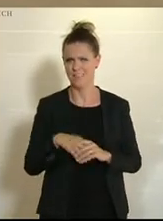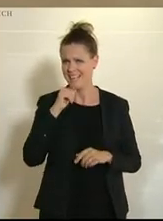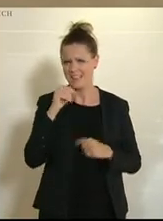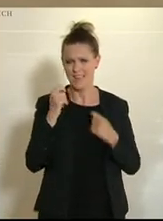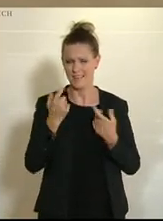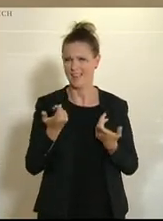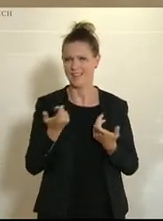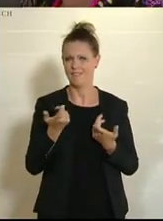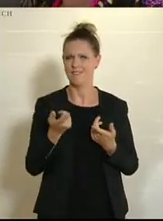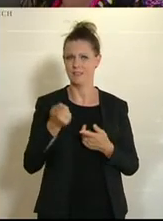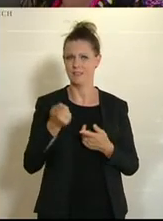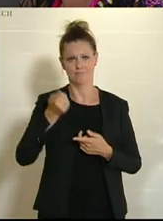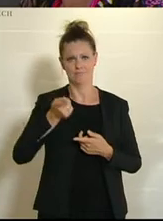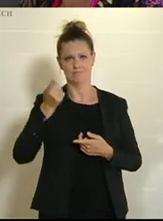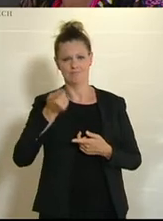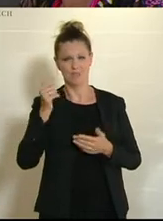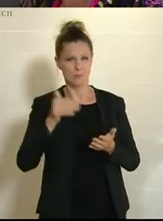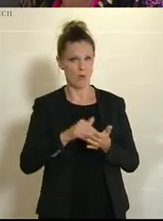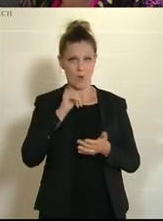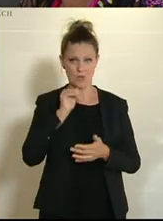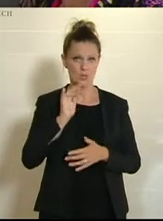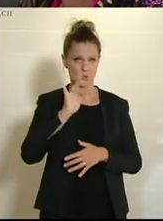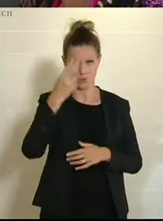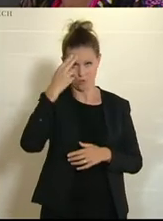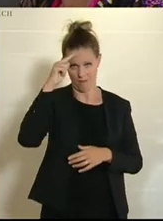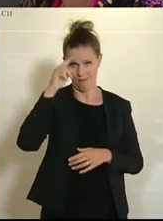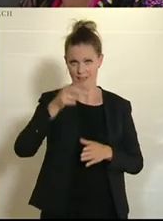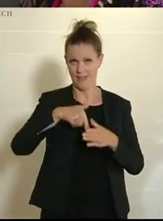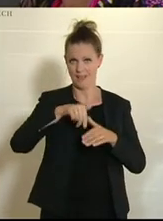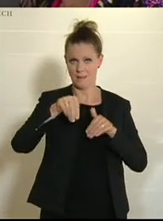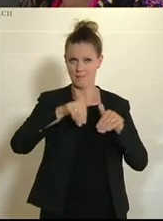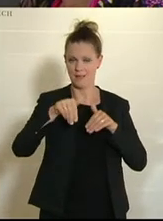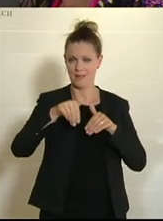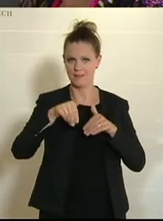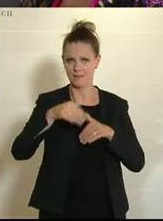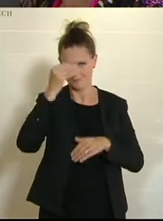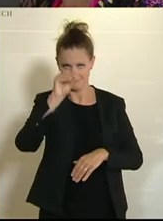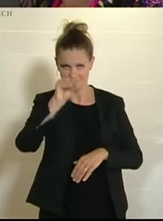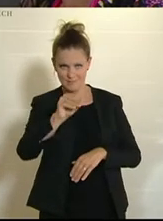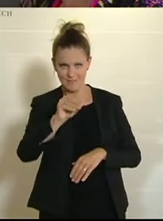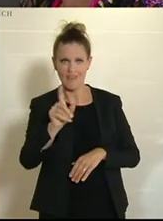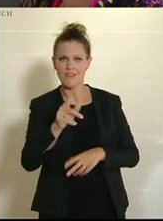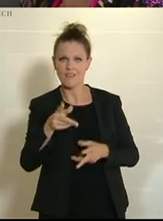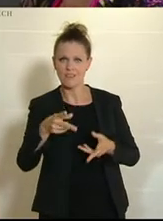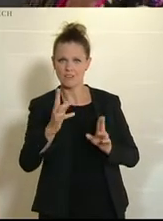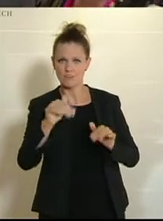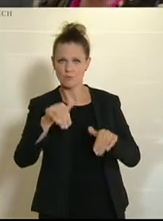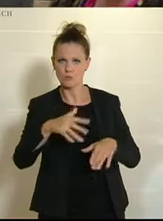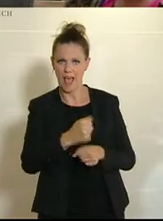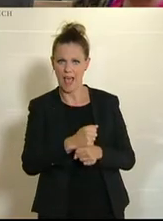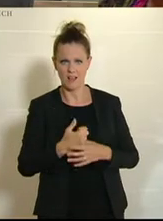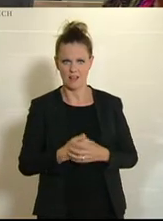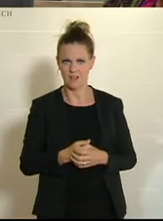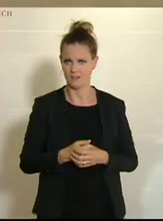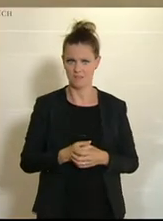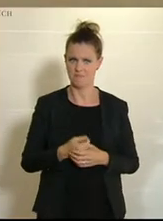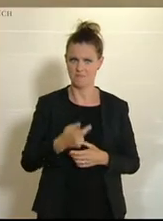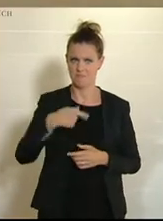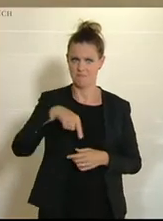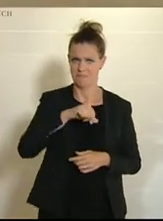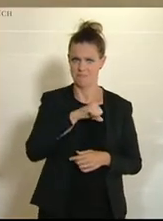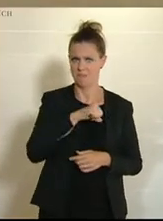nicht schulmeisterlich dem Herrn Innenminister ausrichten, an welche Fristen er sich zu halten hat. Das kennen